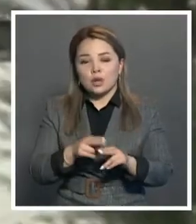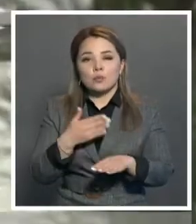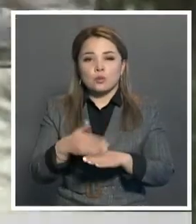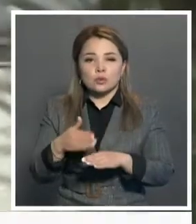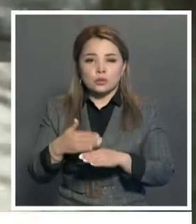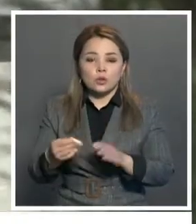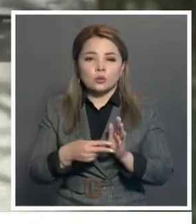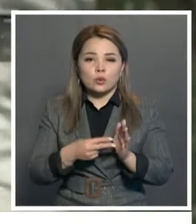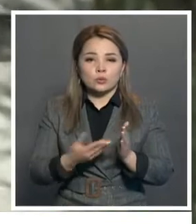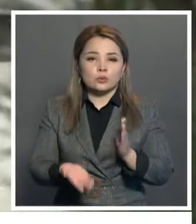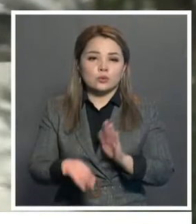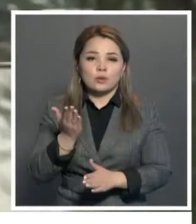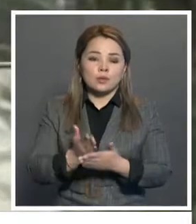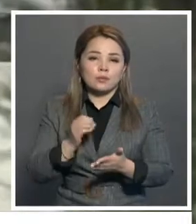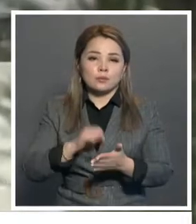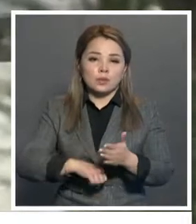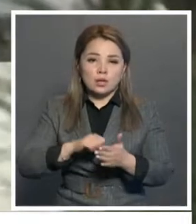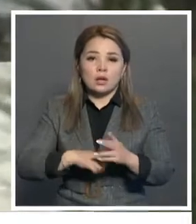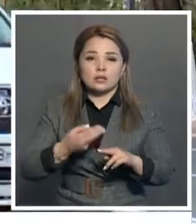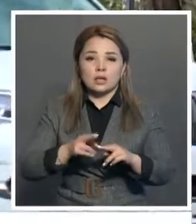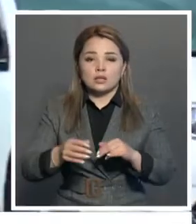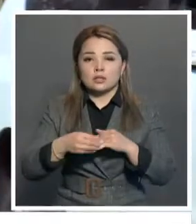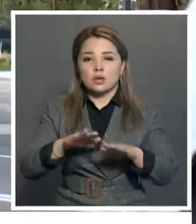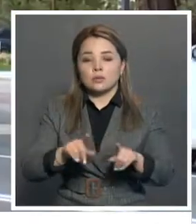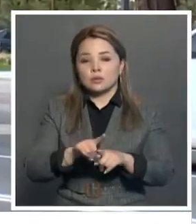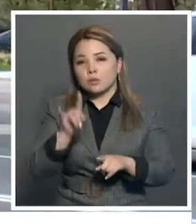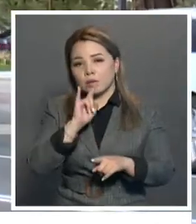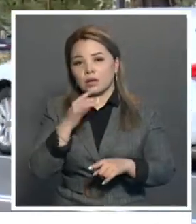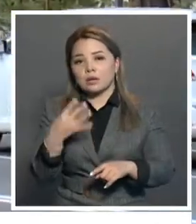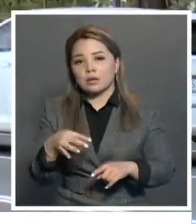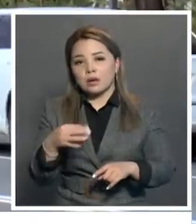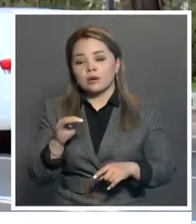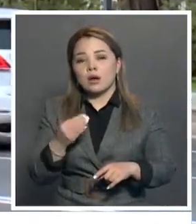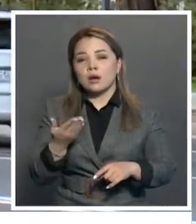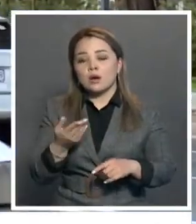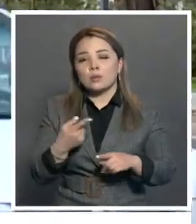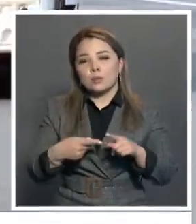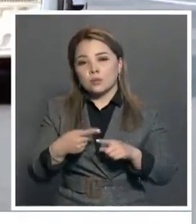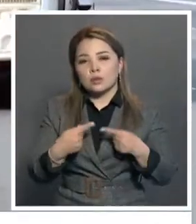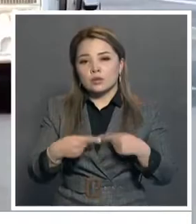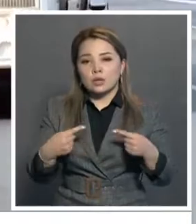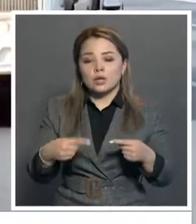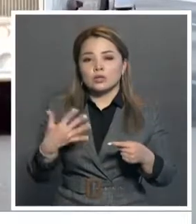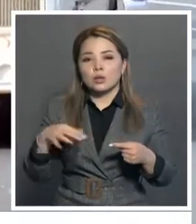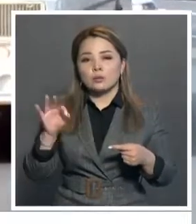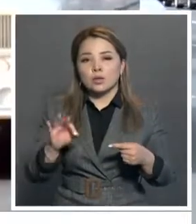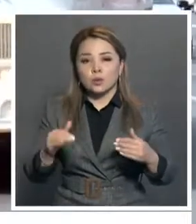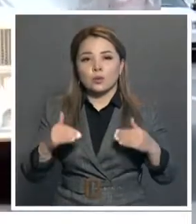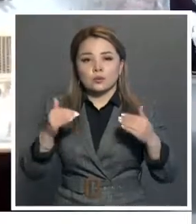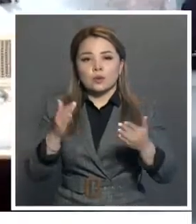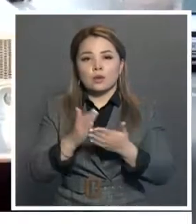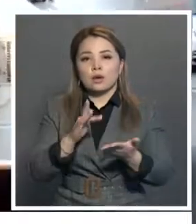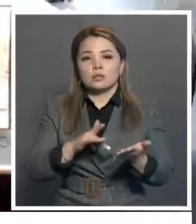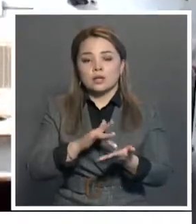құнының шарықтап кетуі себеп болған. Қазір жергілікті нарықта жанармай 40, ал қосалқы бөлшектер бағасы 50%-ке дейін өскен.